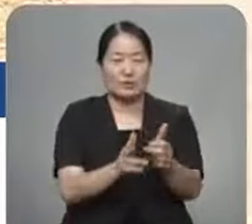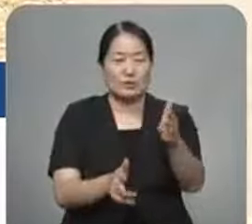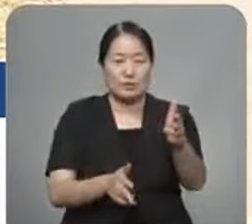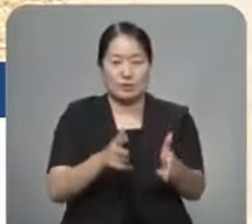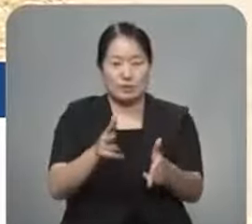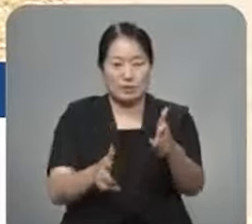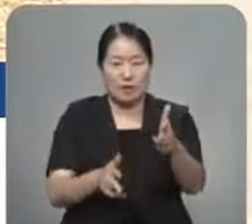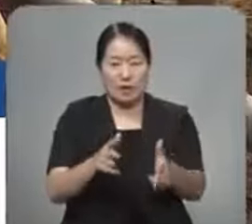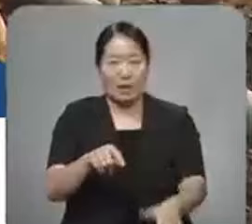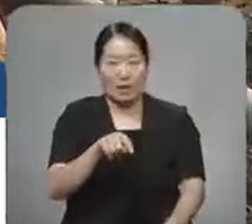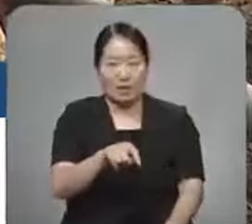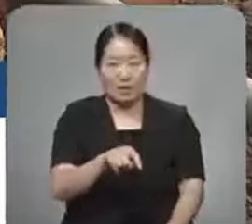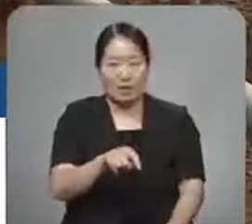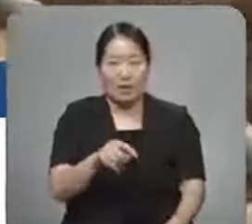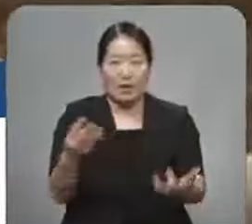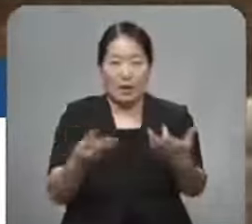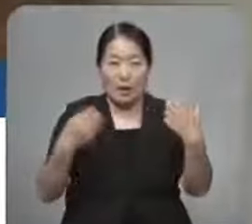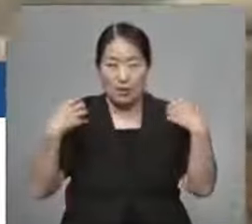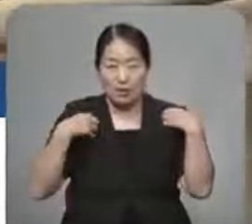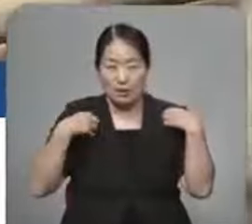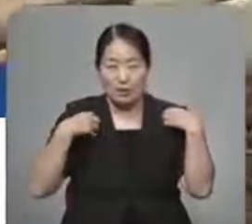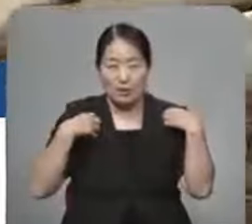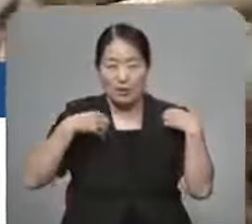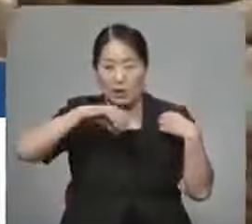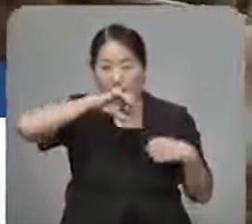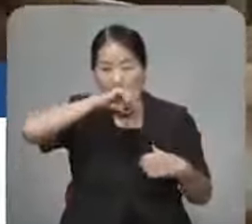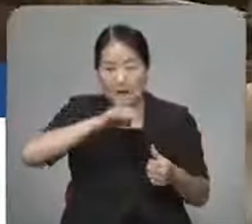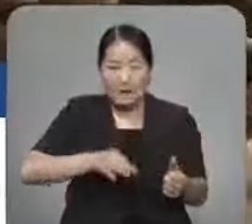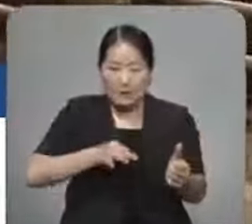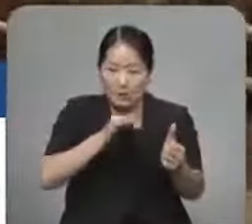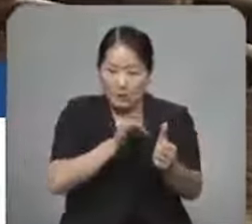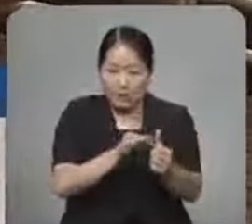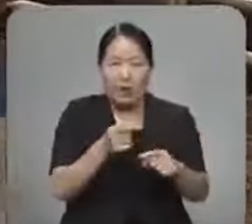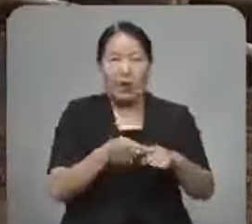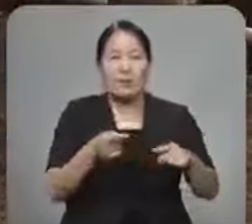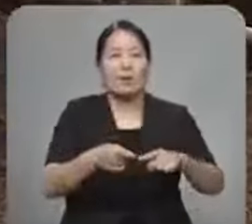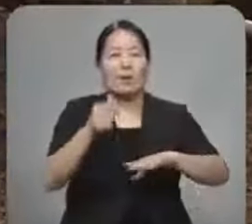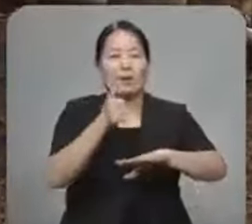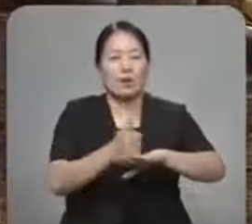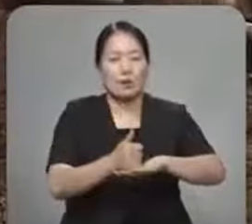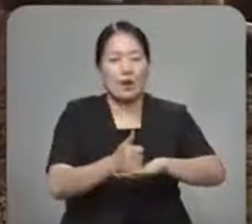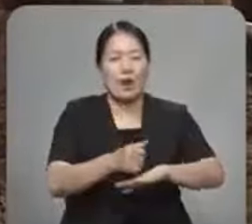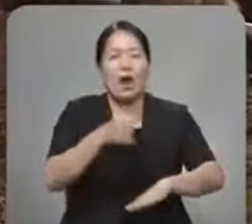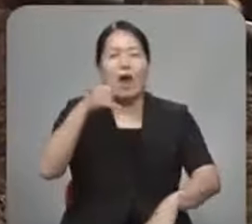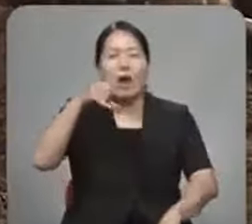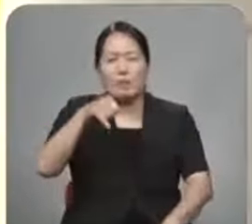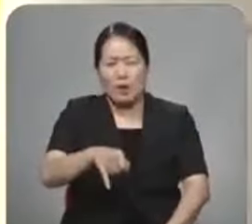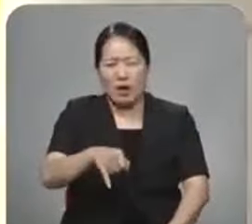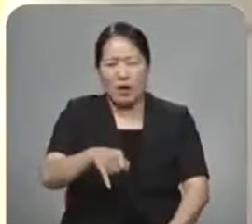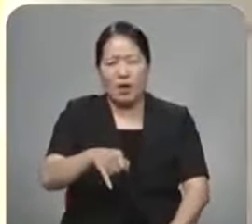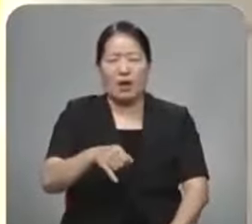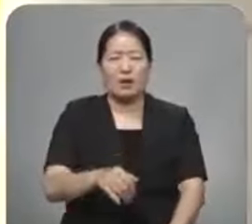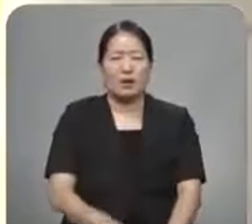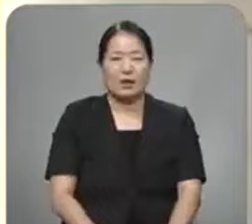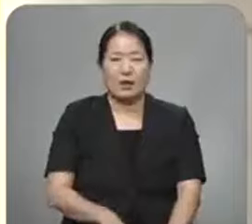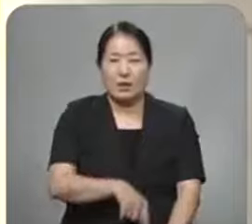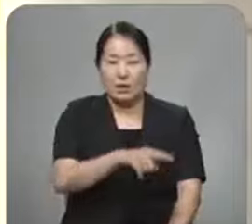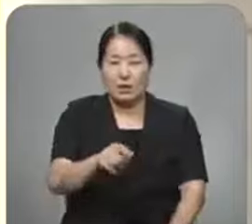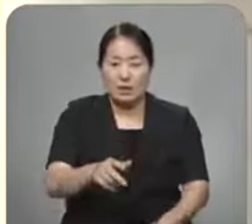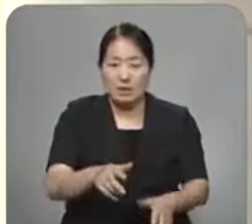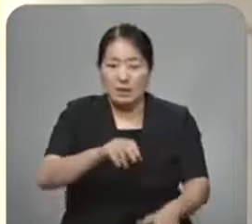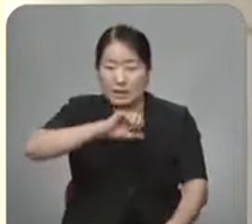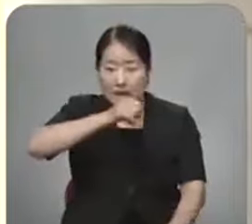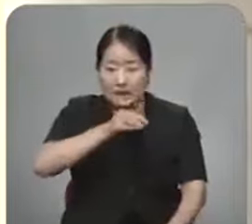사업 강운도 보조금 관리위원회의 평가결과 매우 미흡을 받습니다 강도비 지원중대